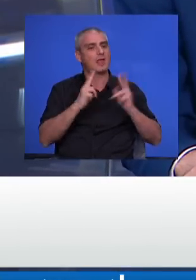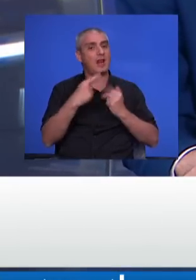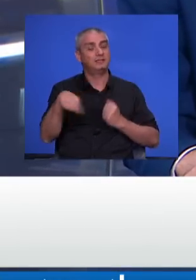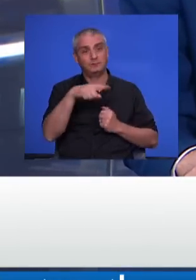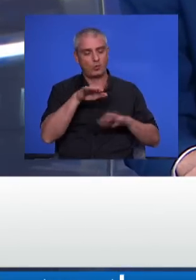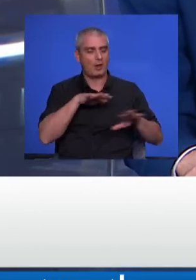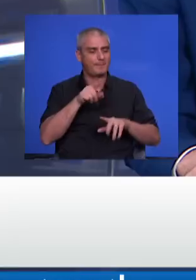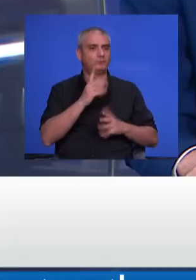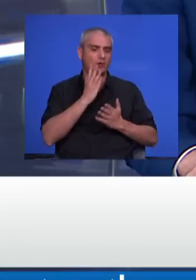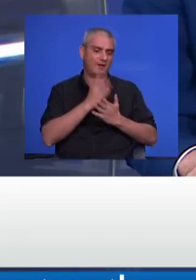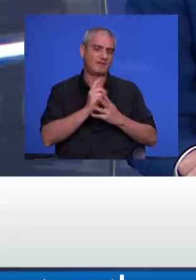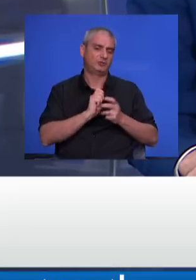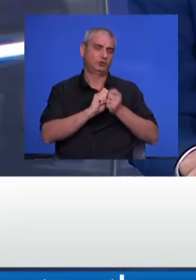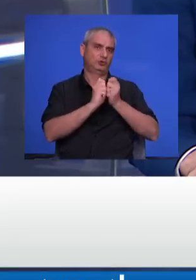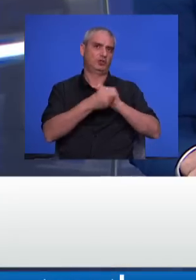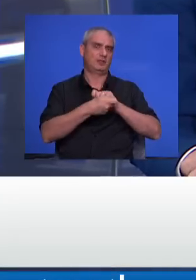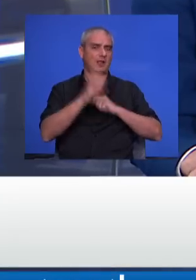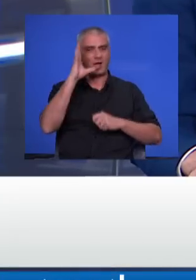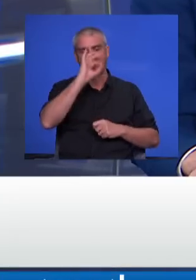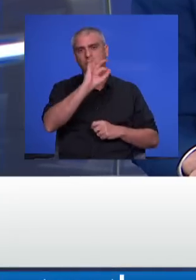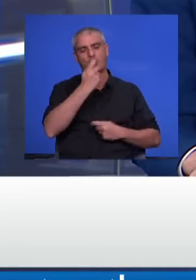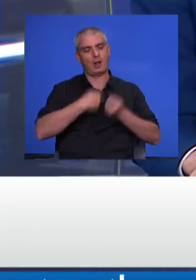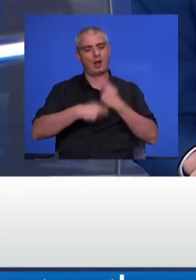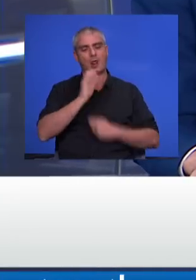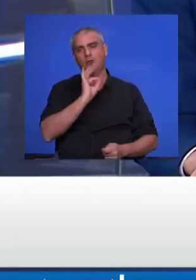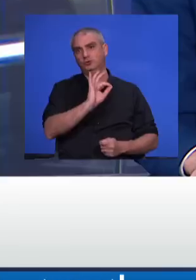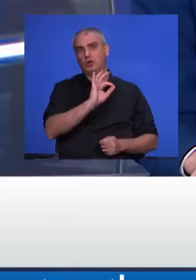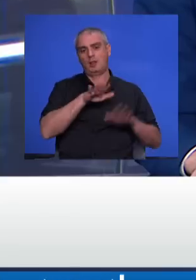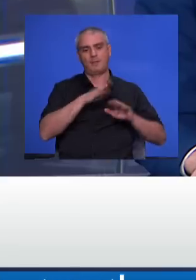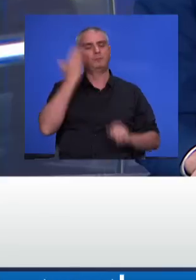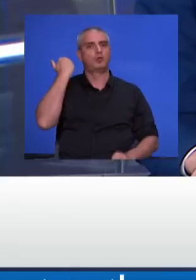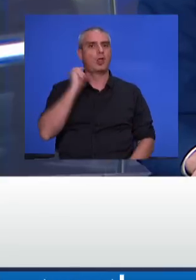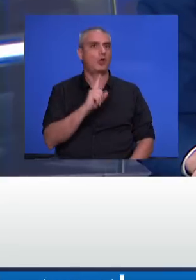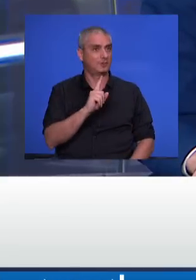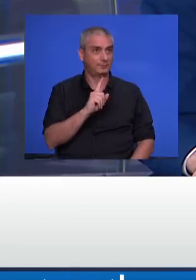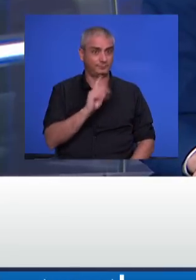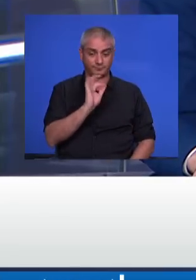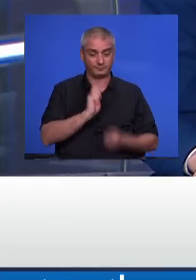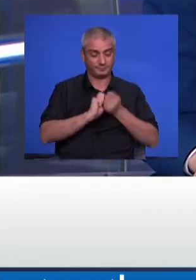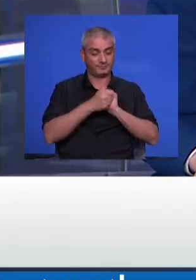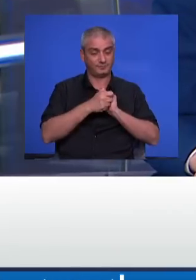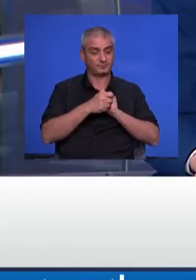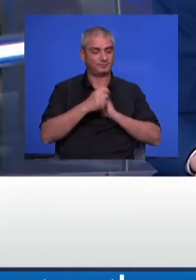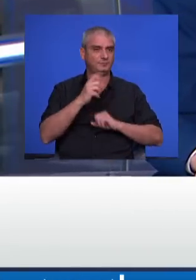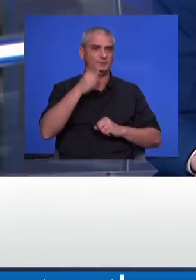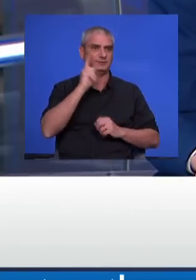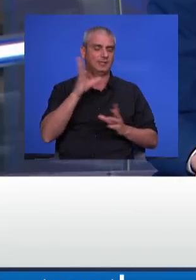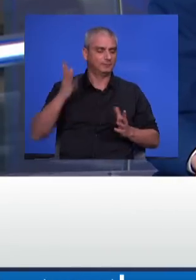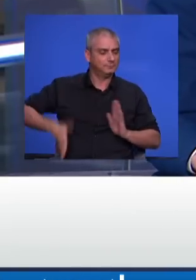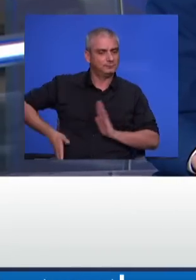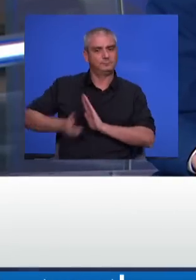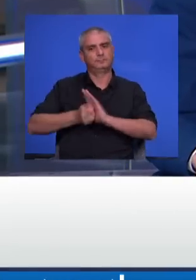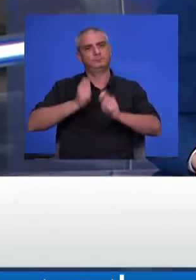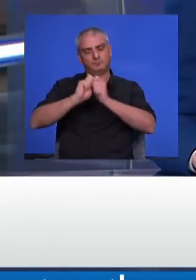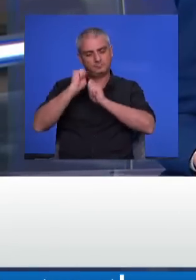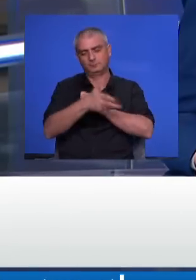שהממשלה הזאת שינתה את הגישה הכלכלית שלה מהממשלה הקודמת. וכדי לשנות את הגישה הכלכלית, אתה צריך להכניס את היד לכיס